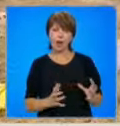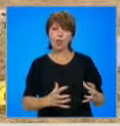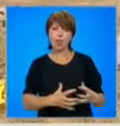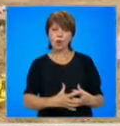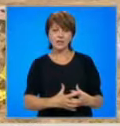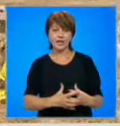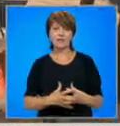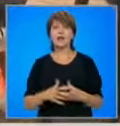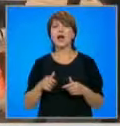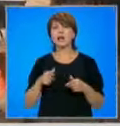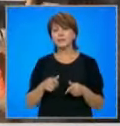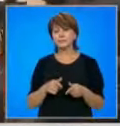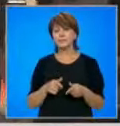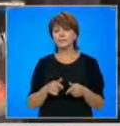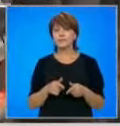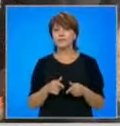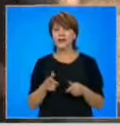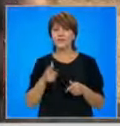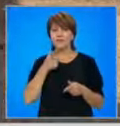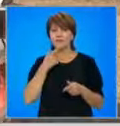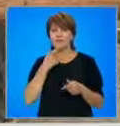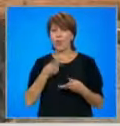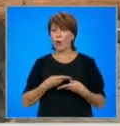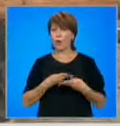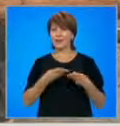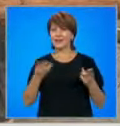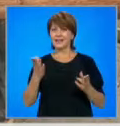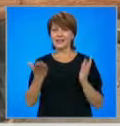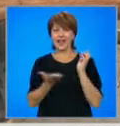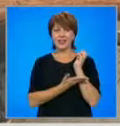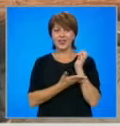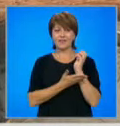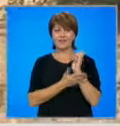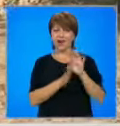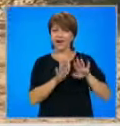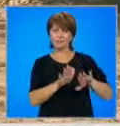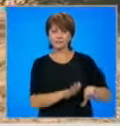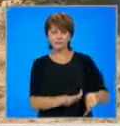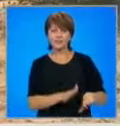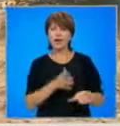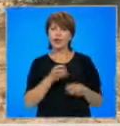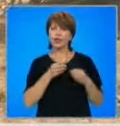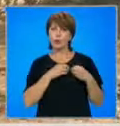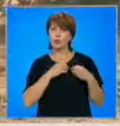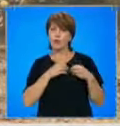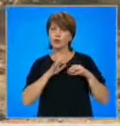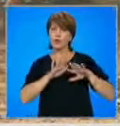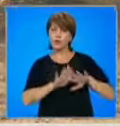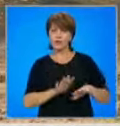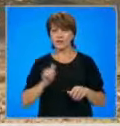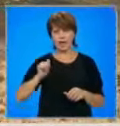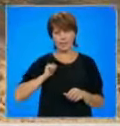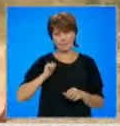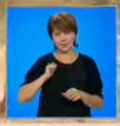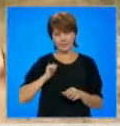но там са дървени фигури. Върху складираните на открито дърва бяха съсредоточени усилията на пожарникари, доброволци и горски служители